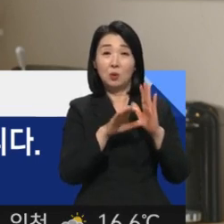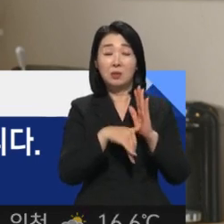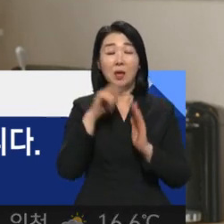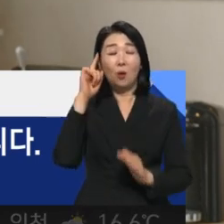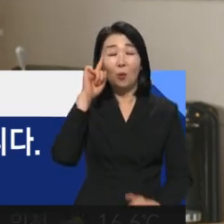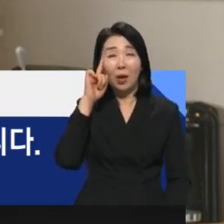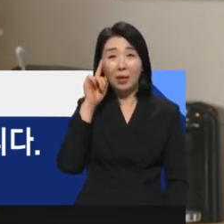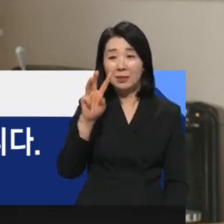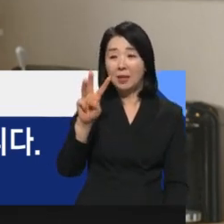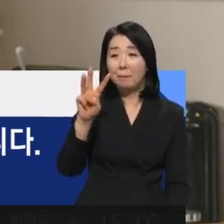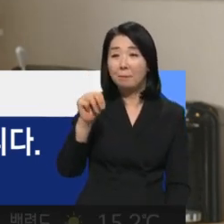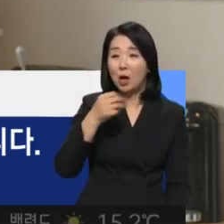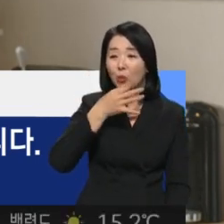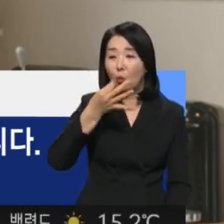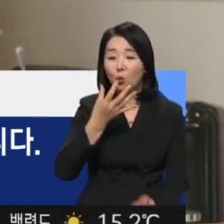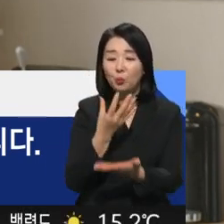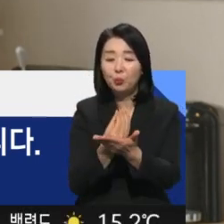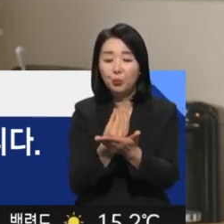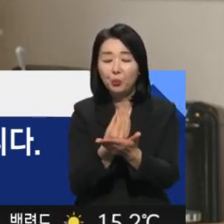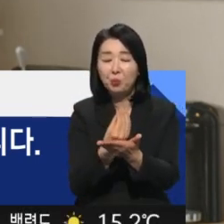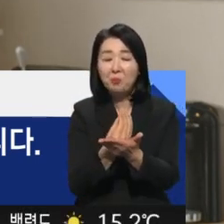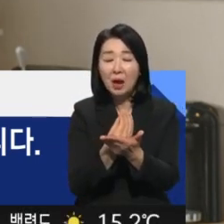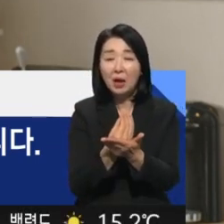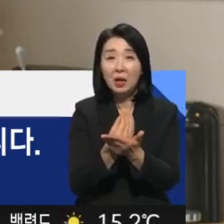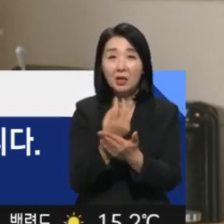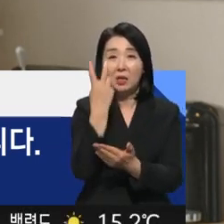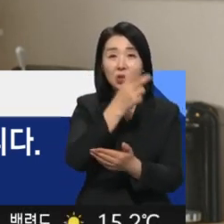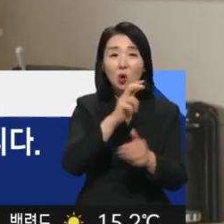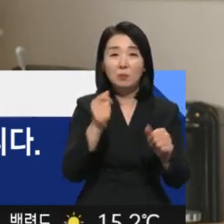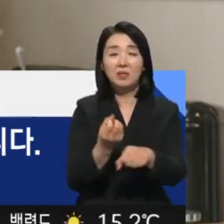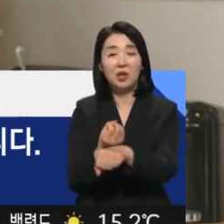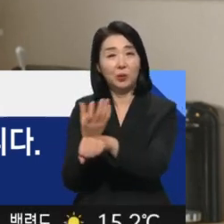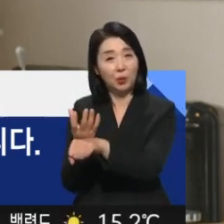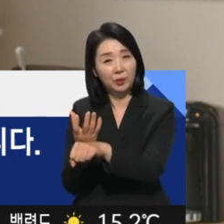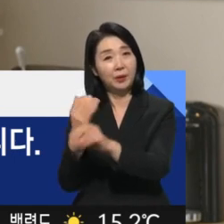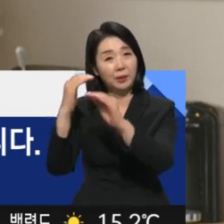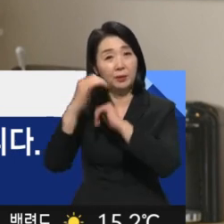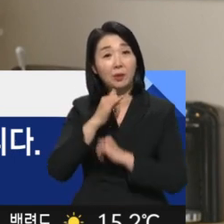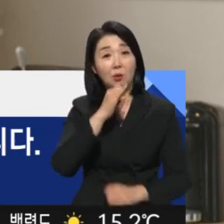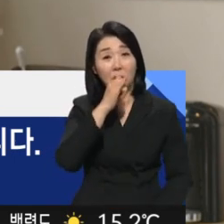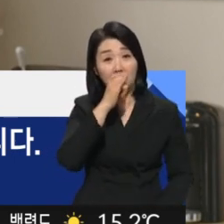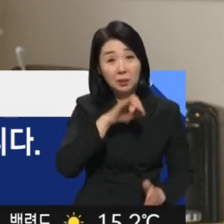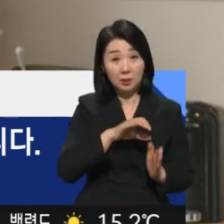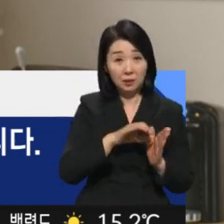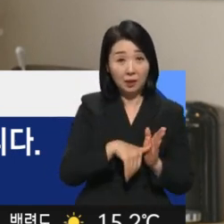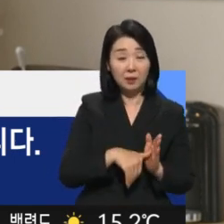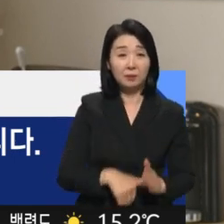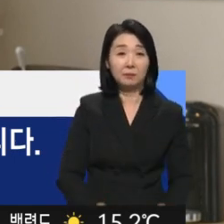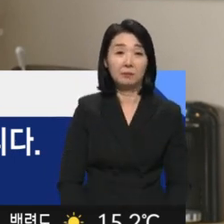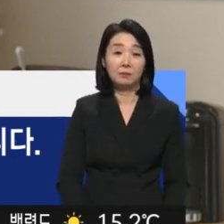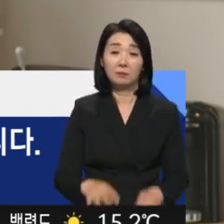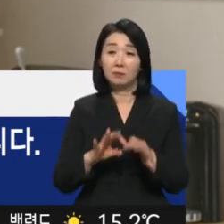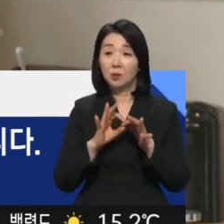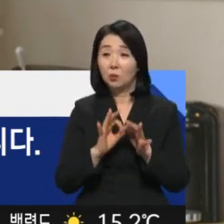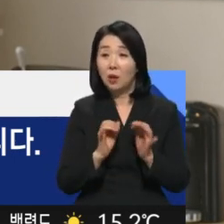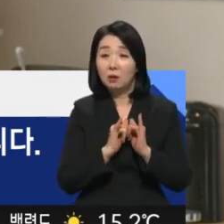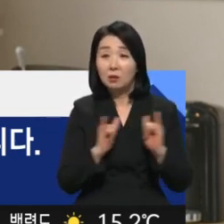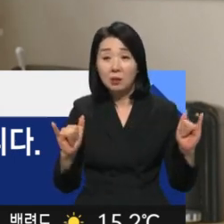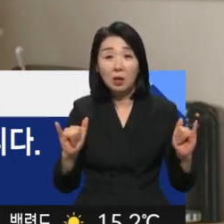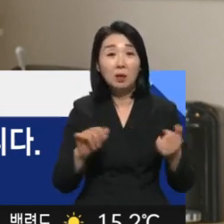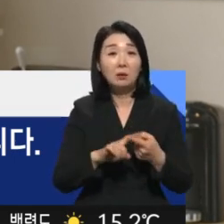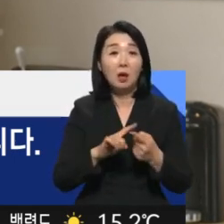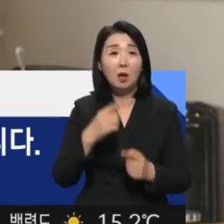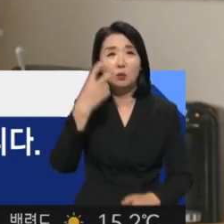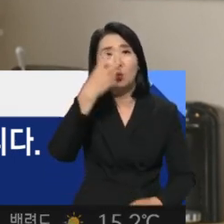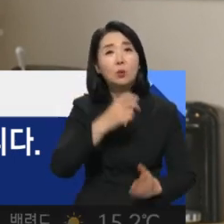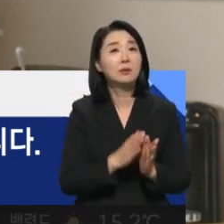녹취 파일이 검찰에 전달되었다는 보도도 나왔습니다. 그래서 그때 관련자들에 대한